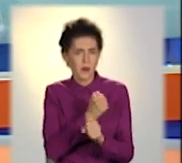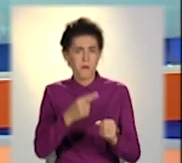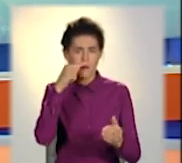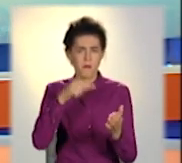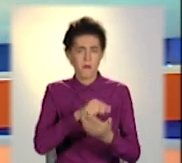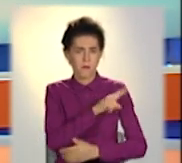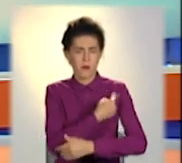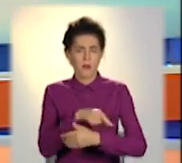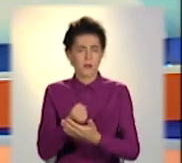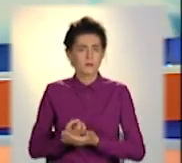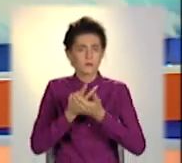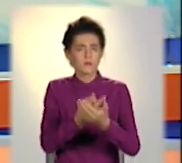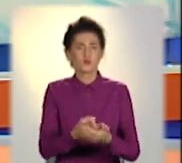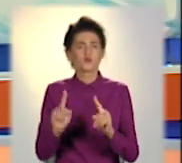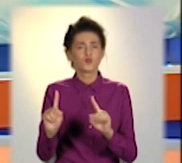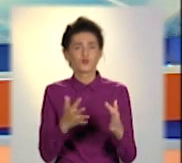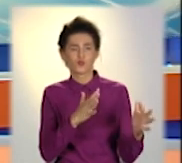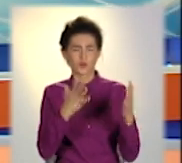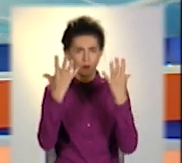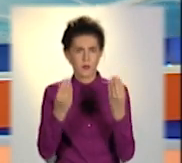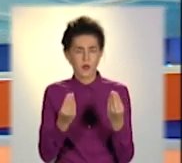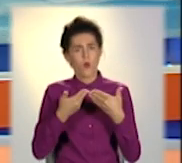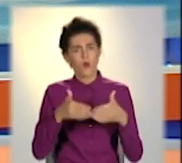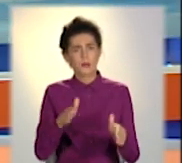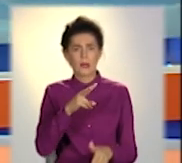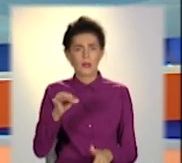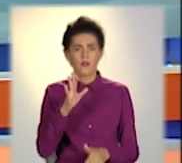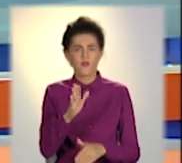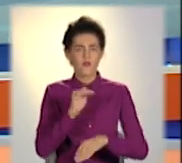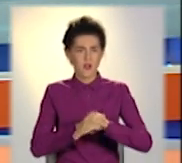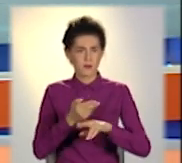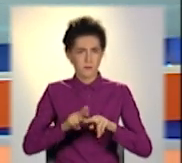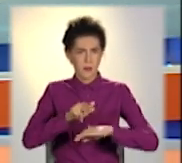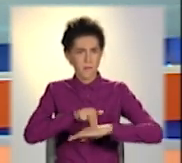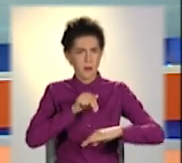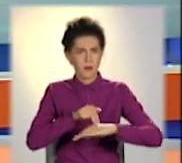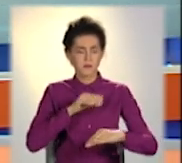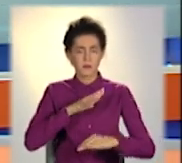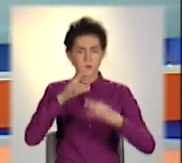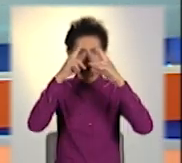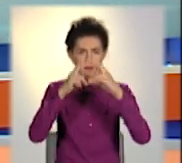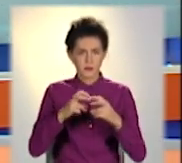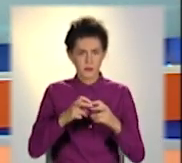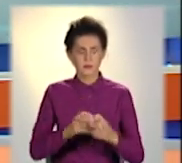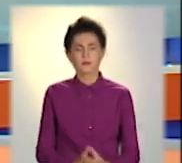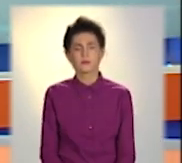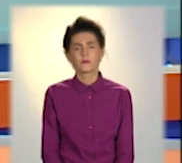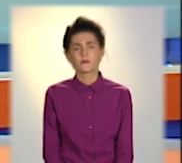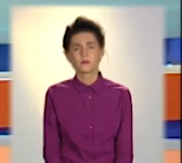лікарні. Що трапилося того дня і чи відкрили справу за цим фактом поліцейські, розбиралася Марія